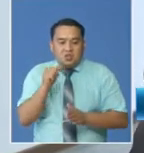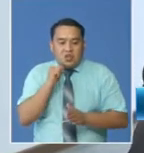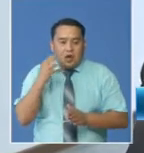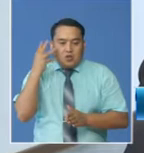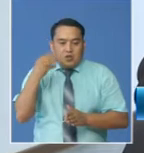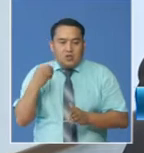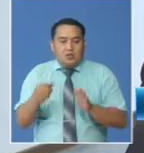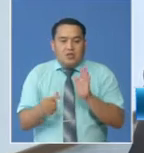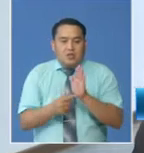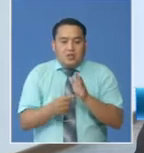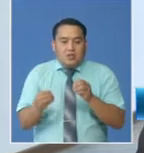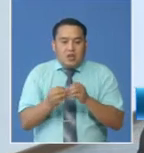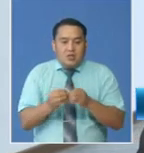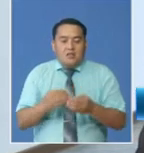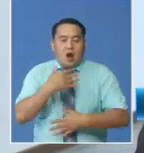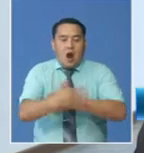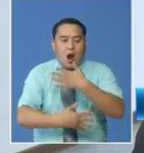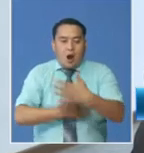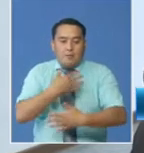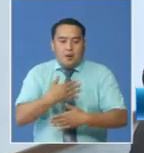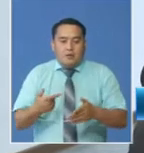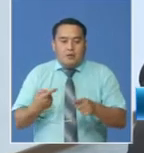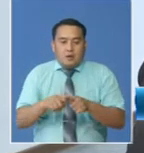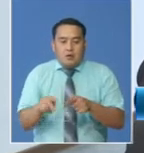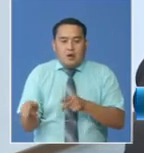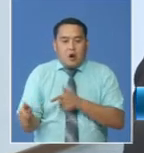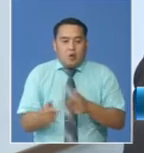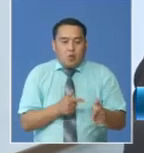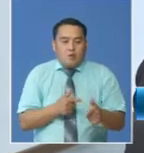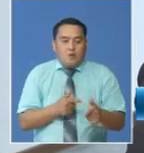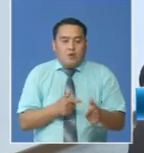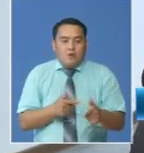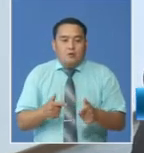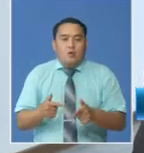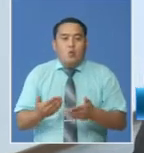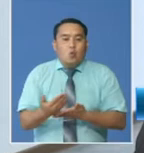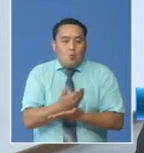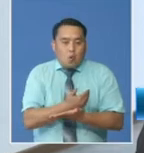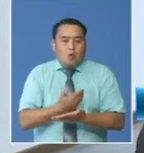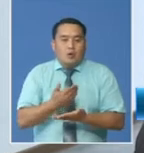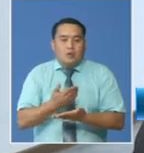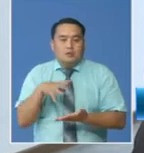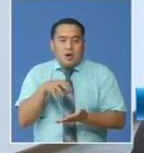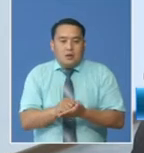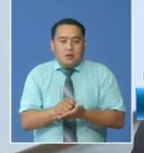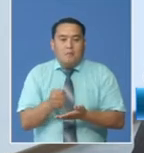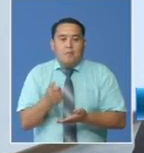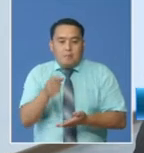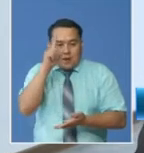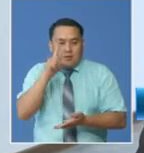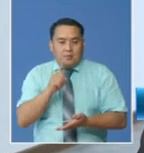нас есть 10 свеклоуборочных комбайнов. Вся техника исправна. Мы готовы к уборке урожая. Думаем, что сбор займет у нас меньше